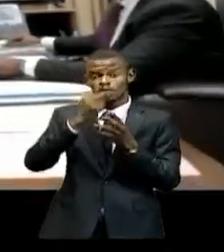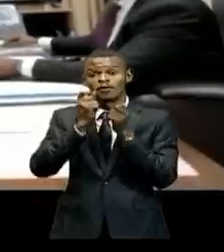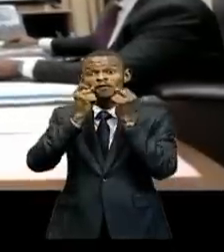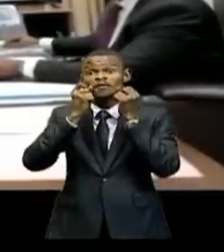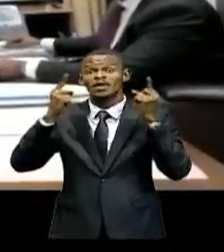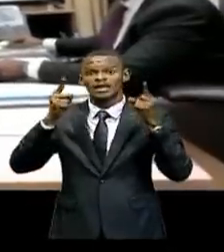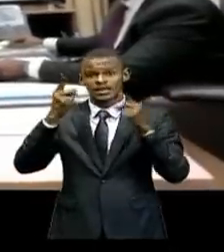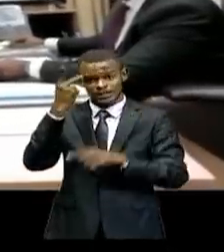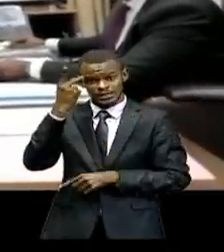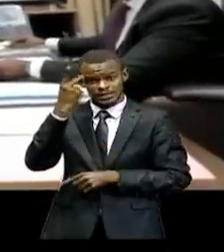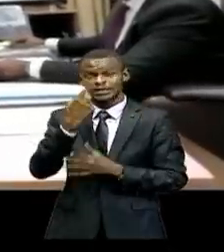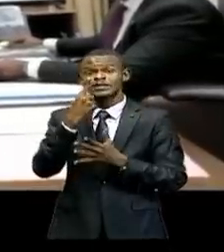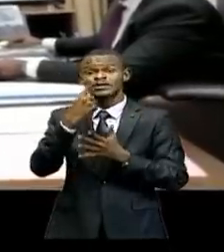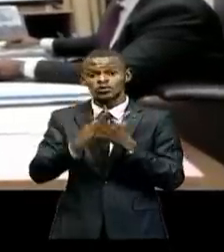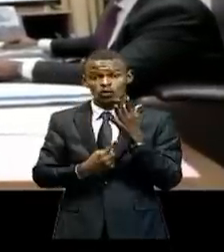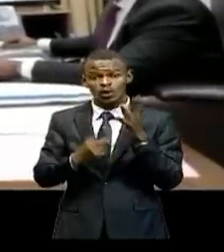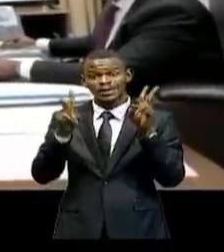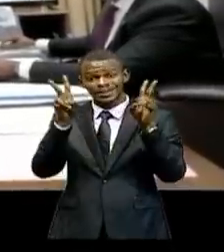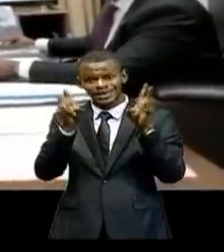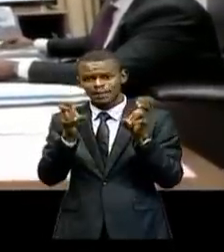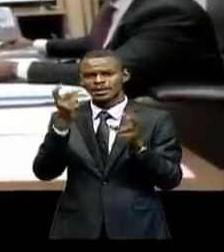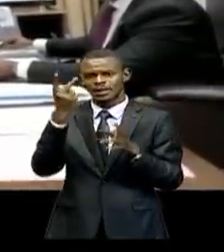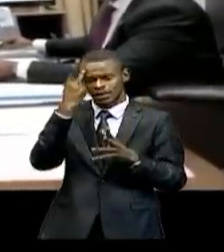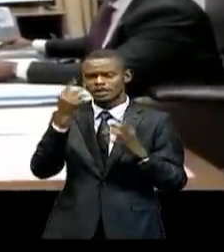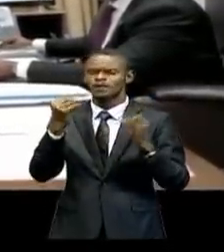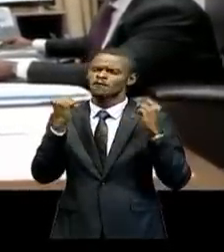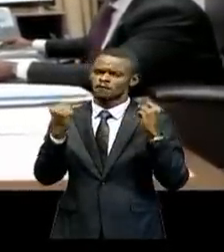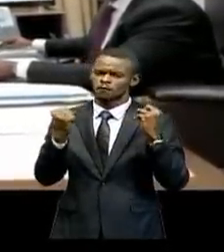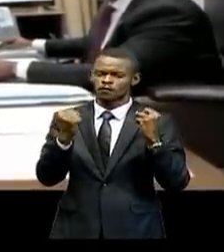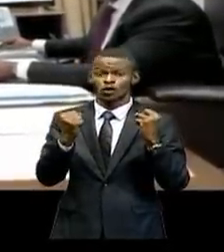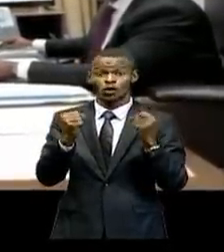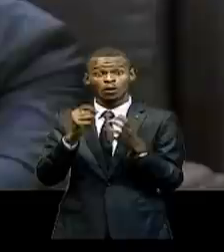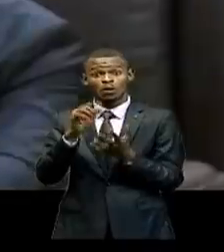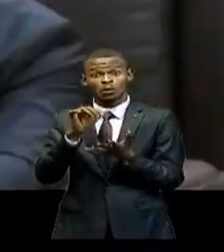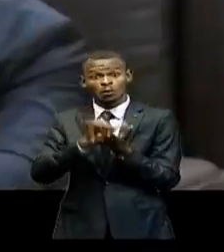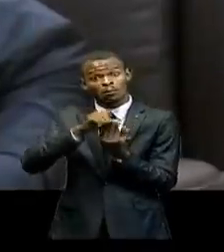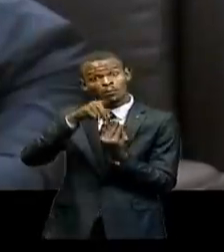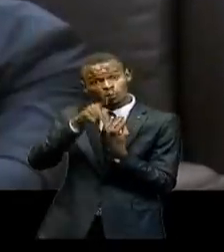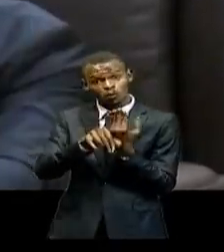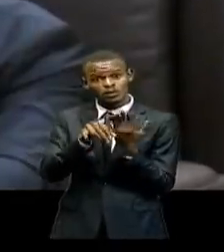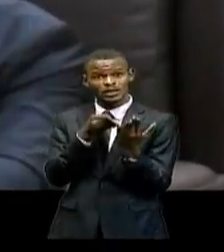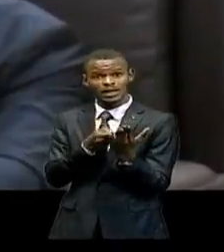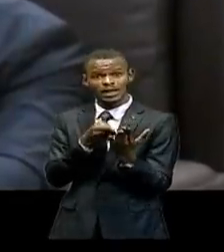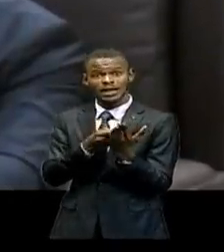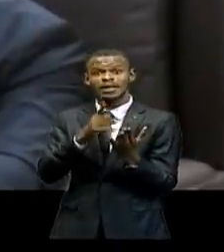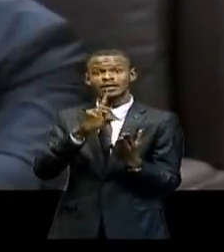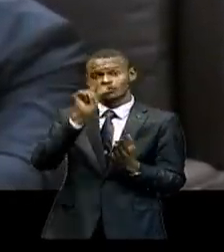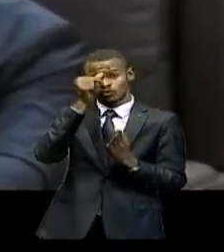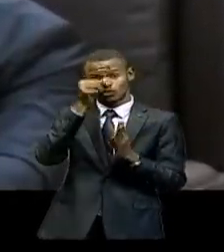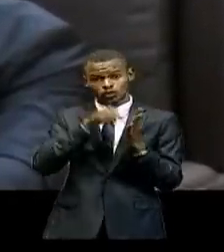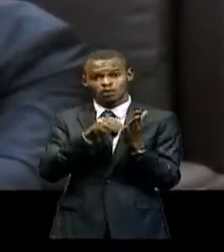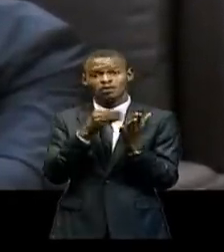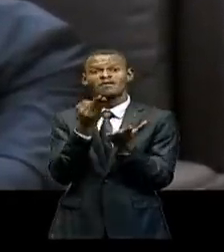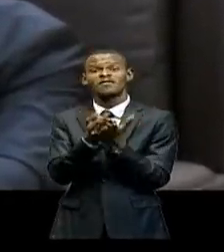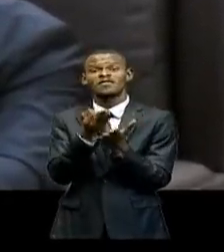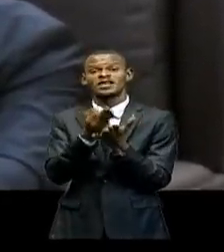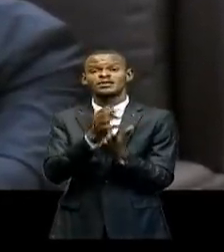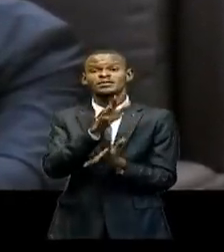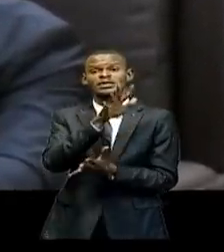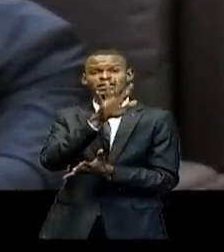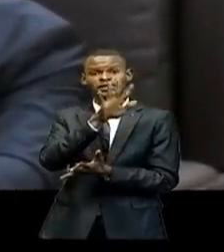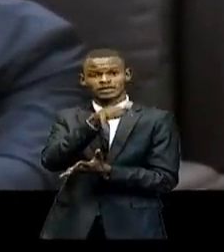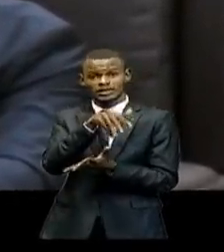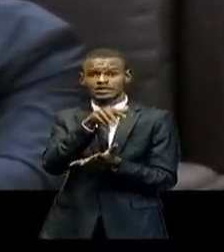dénommé KIN-ELENDA. Ces projets du gouvernement, financés par la Banque mondiale à hauteur de 500 millions de dollars